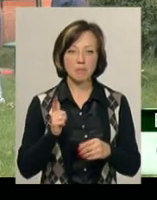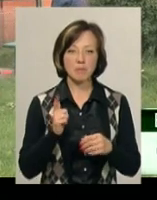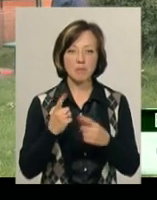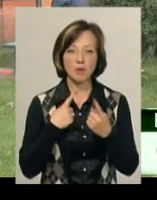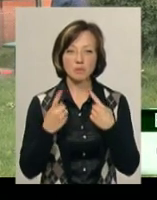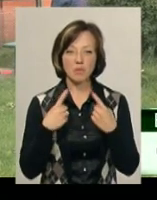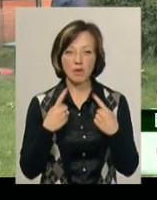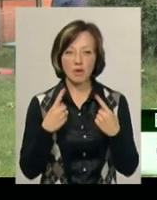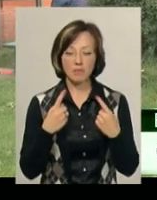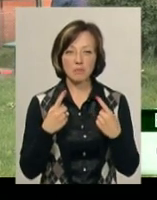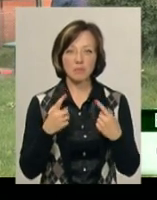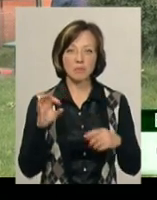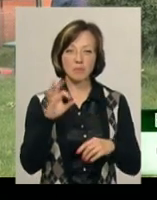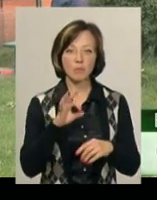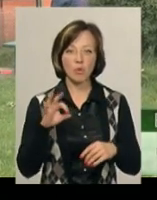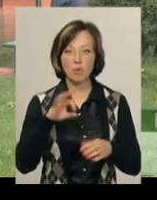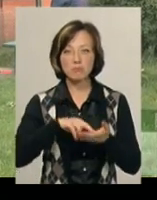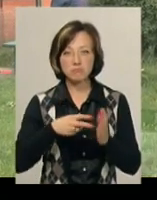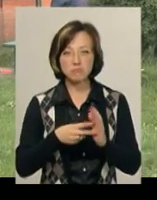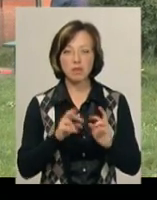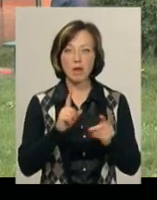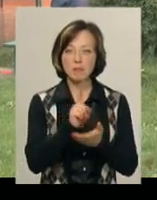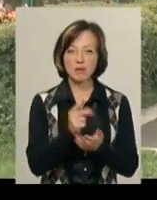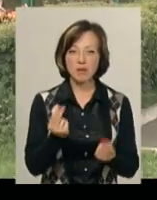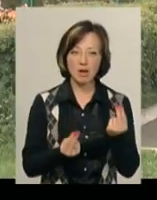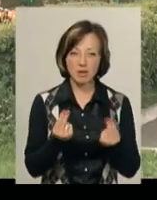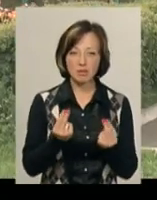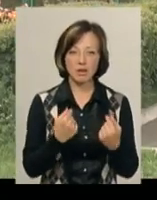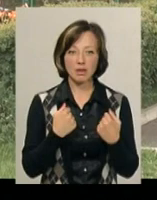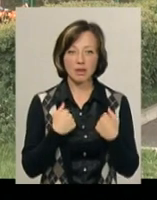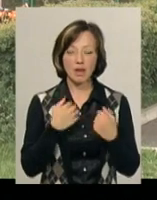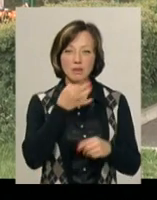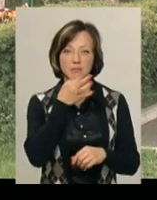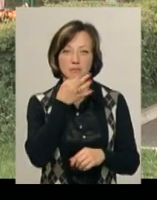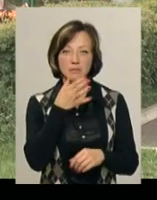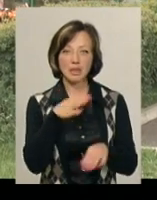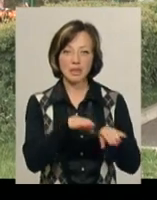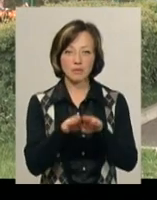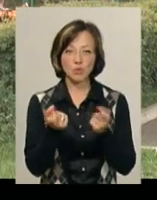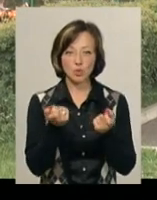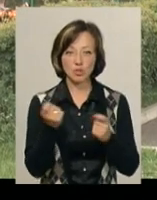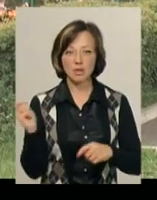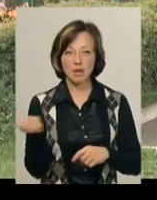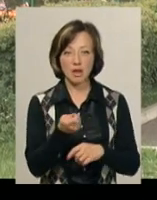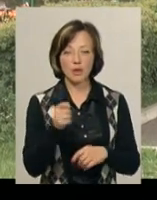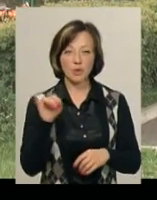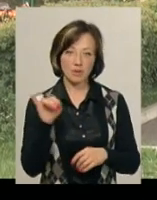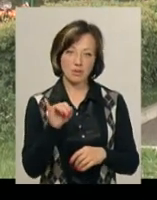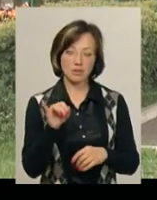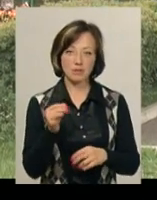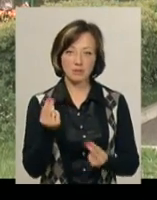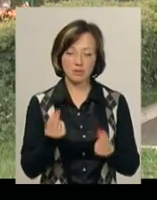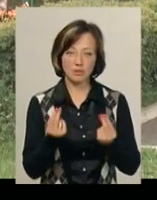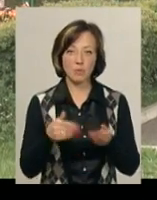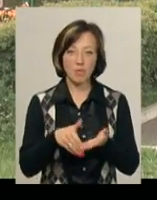розмовляємо про стратегію, як вона мусить грати. Я на любительському рівні трошки граю великий теніс і